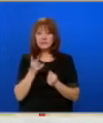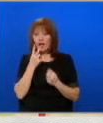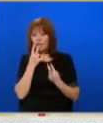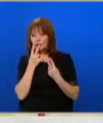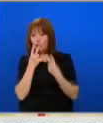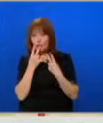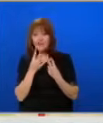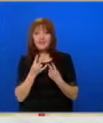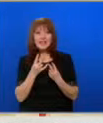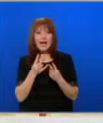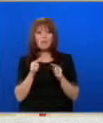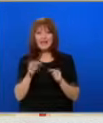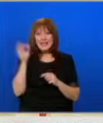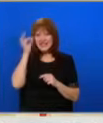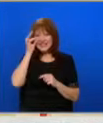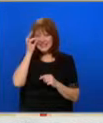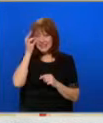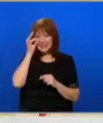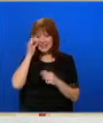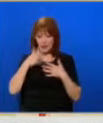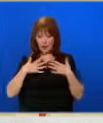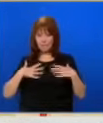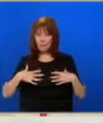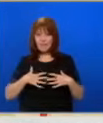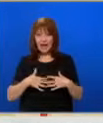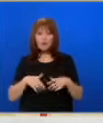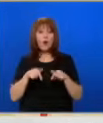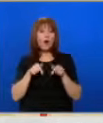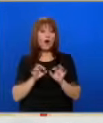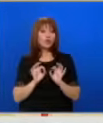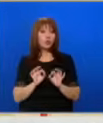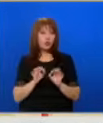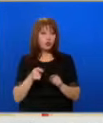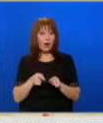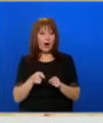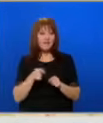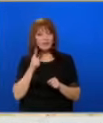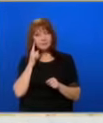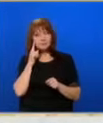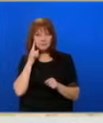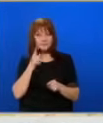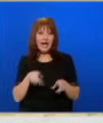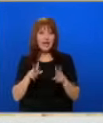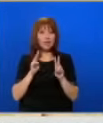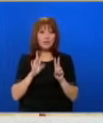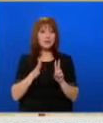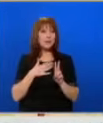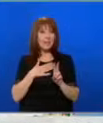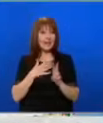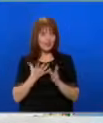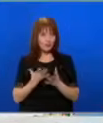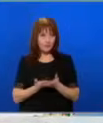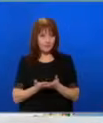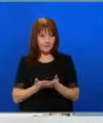видяхме тези синини по него, тогава вече решихме, че явно има нещо.